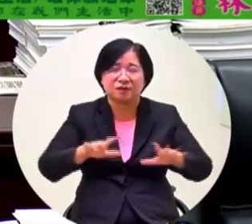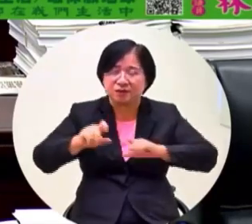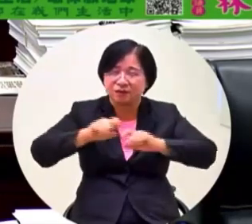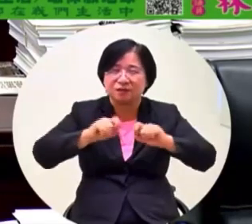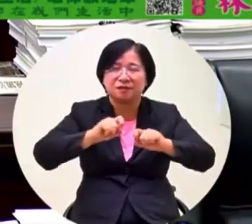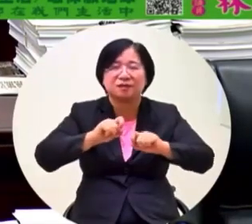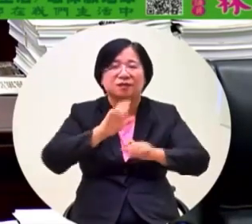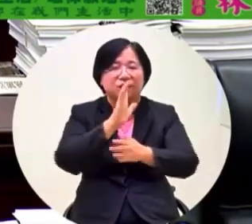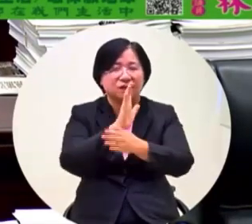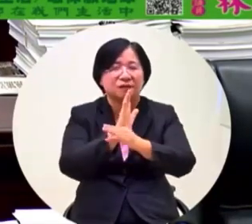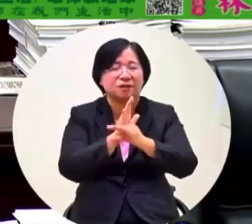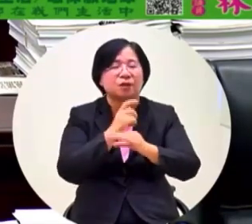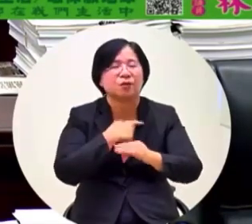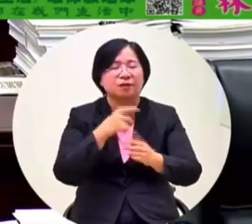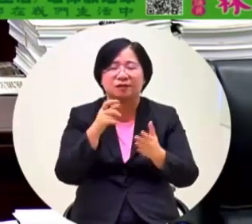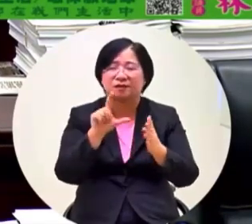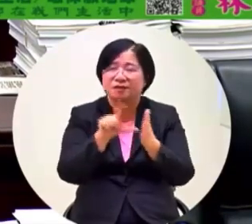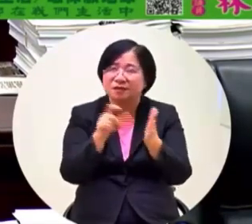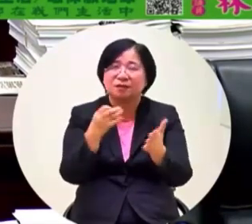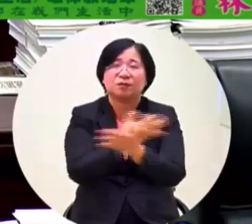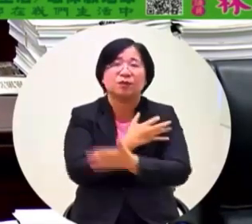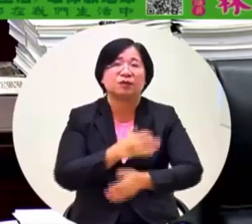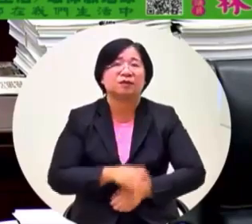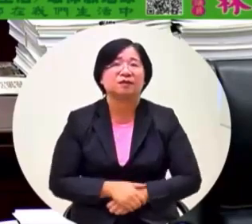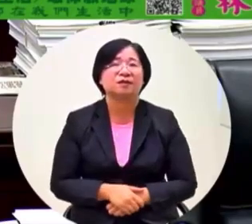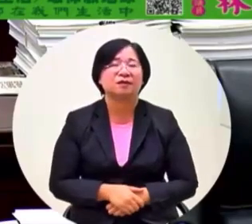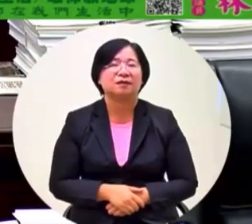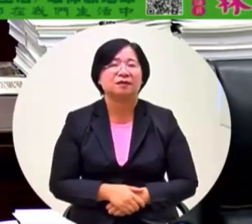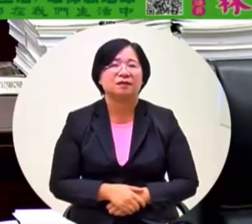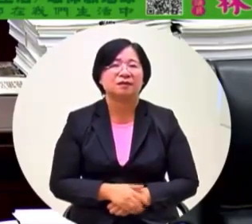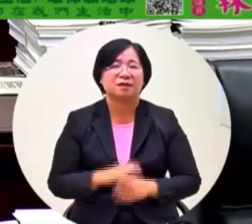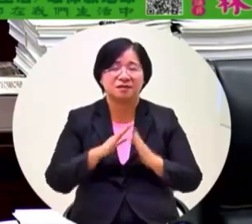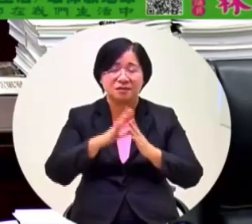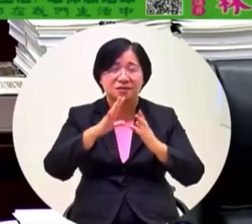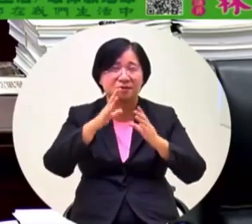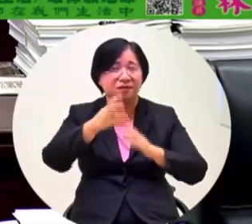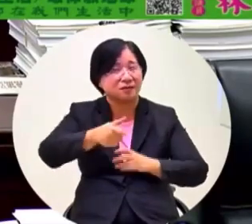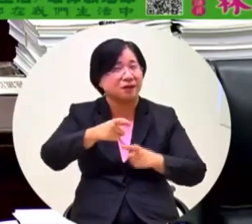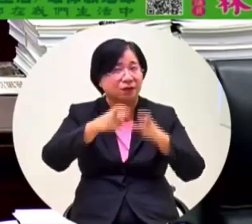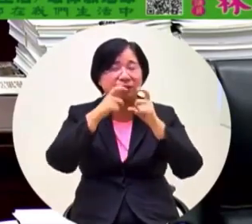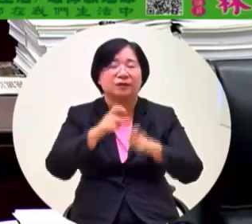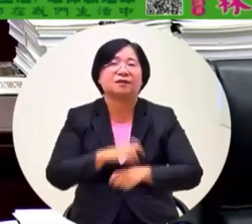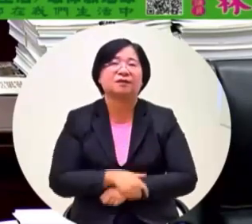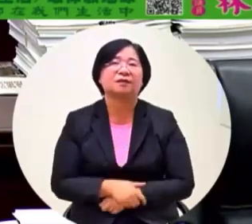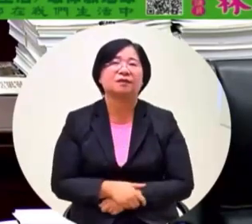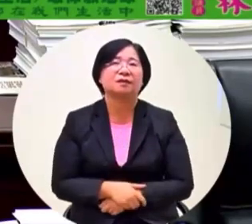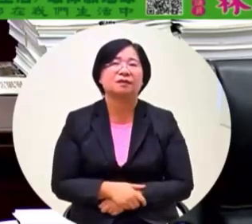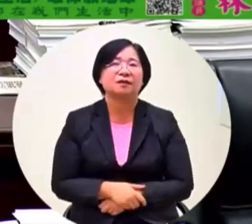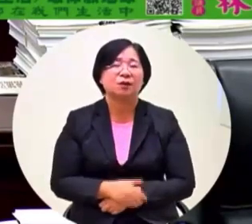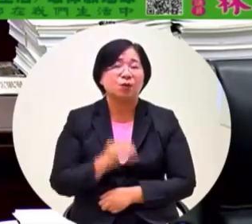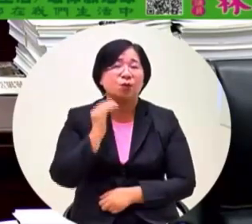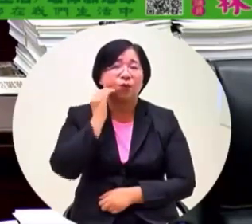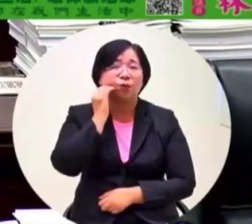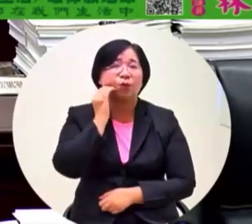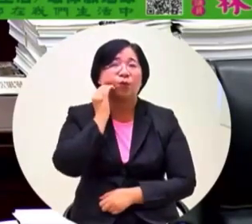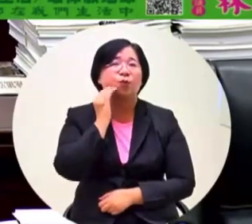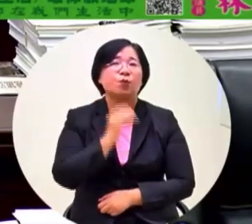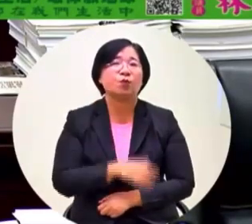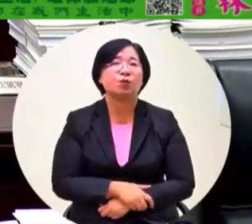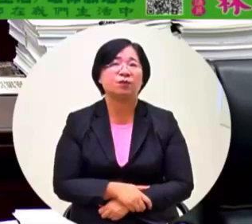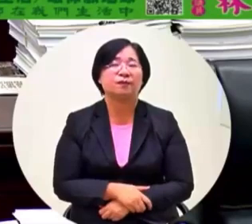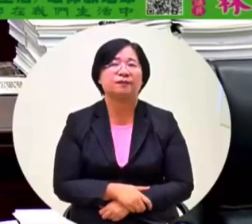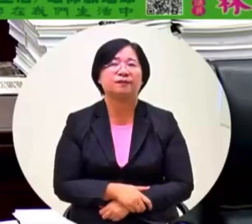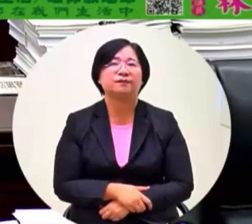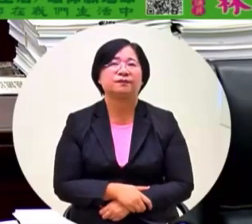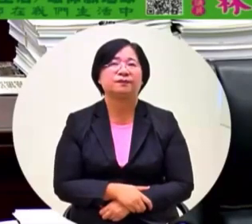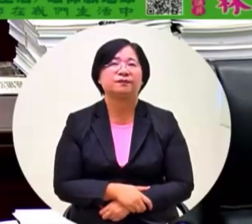时间不足，那我要请我们市长给我答复一下。如果说我们，你看这个都是，你